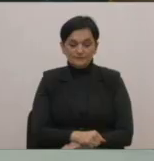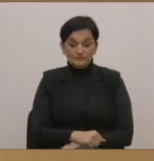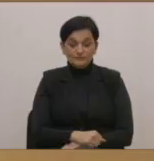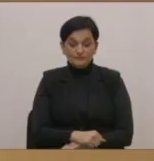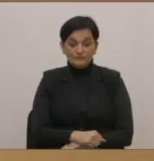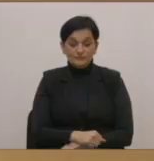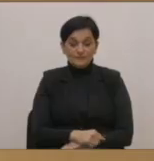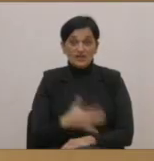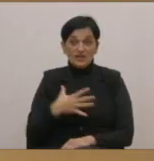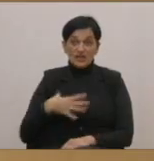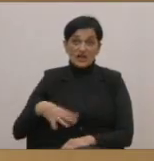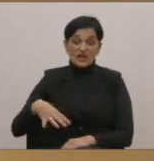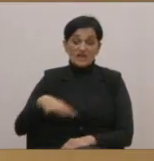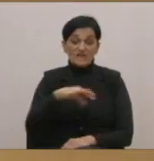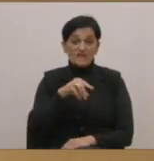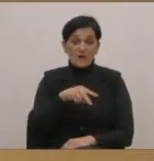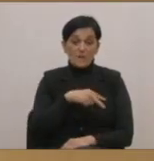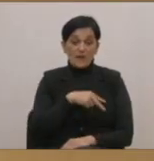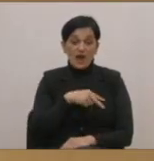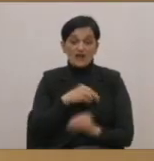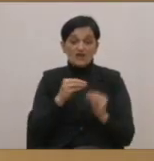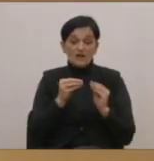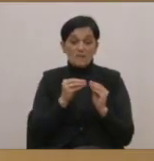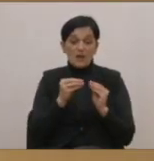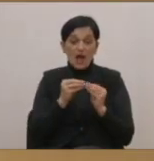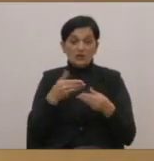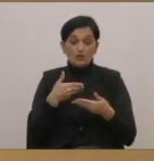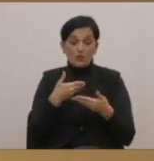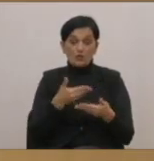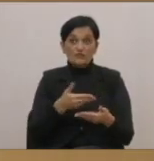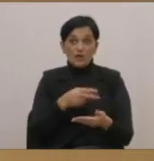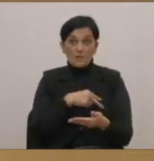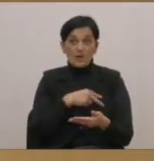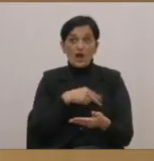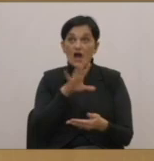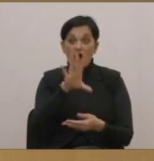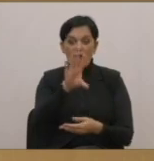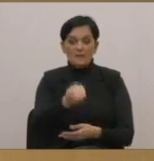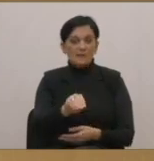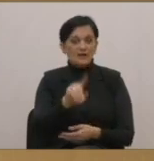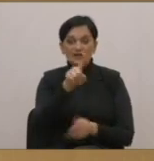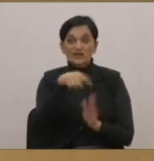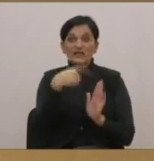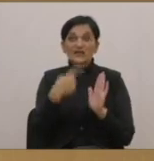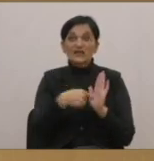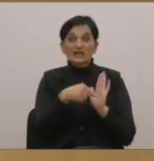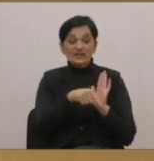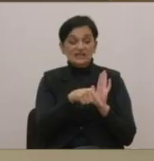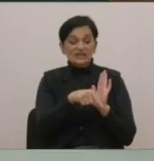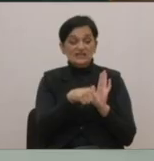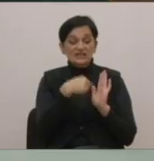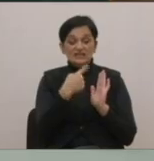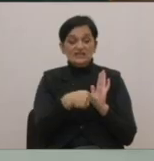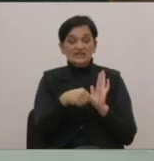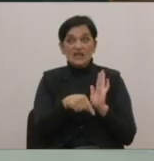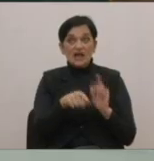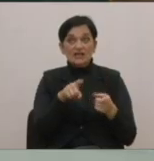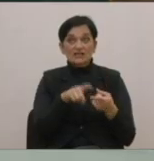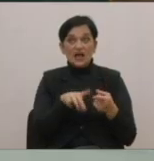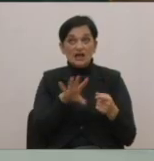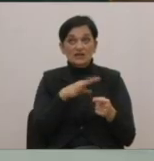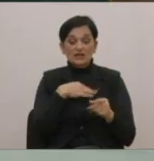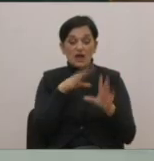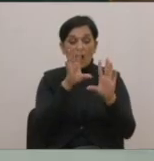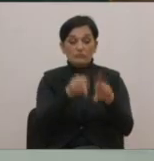scot, sit scot, sit scot, sit scot, sit scot, sit scot, sit scot, sit